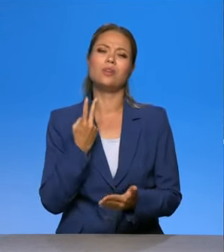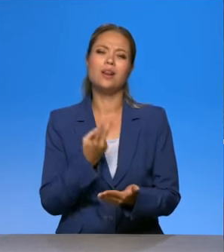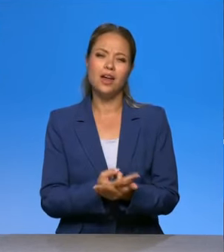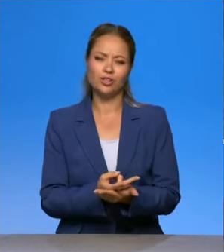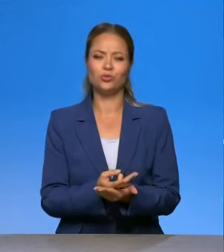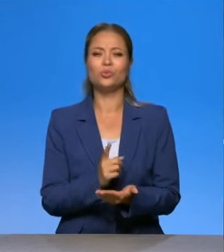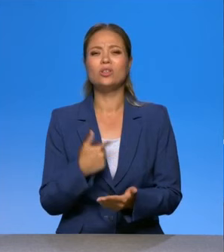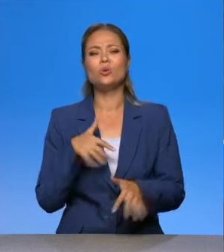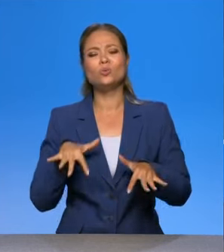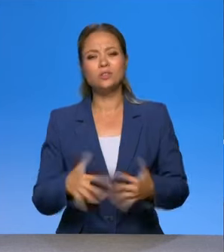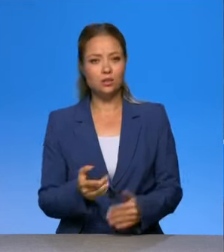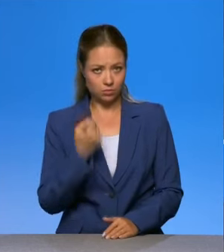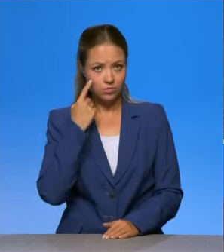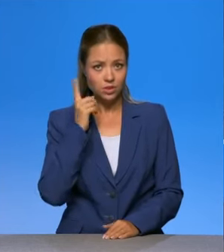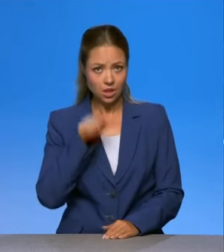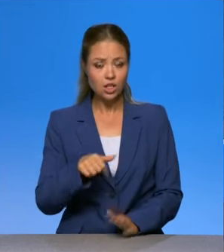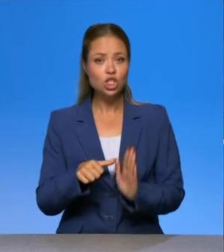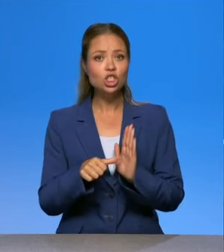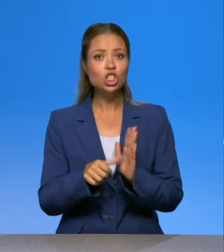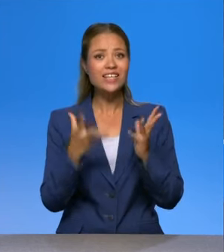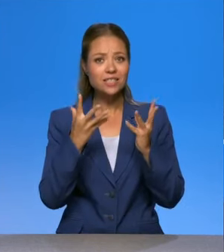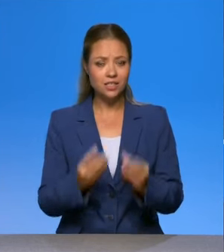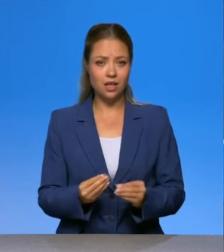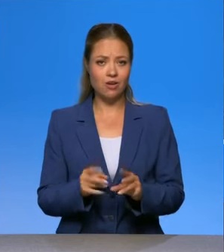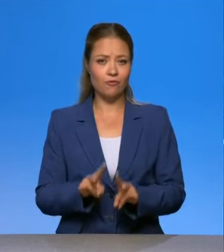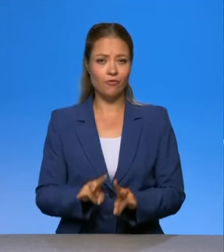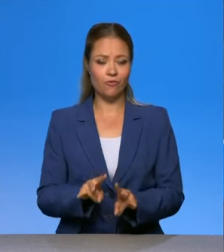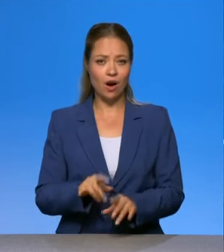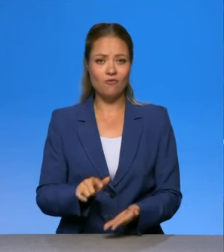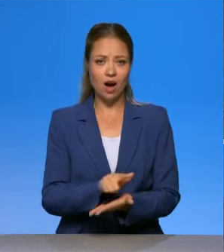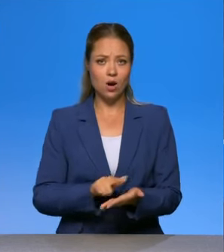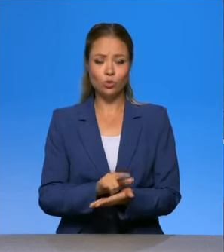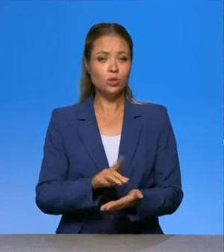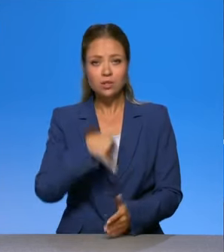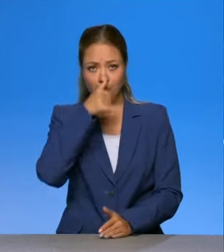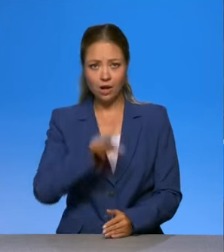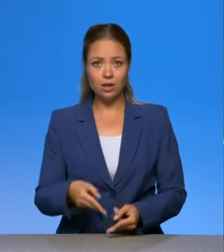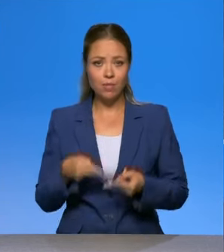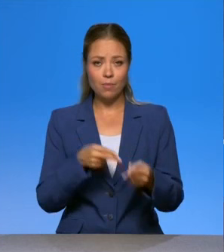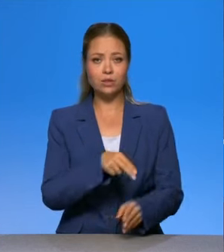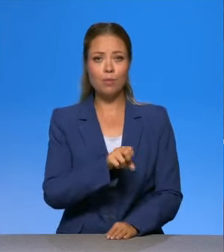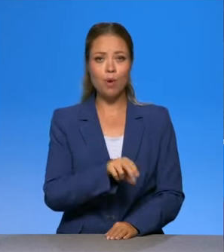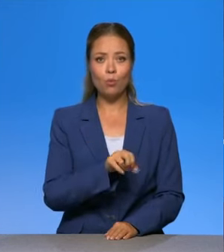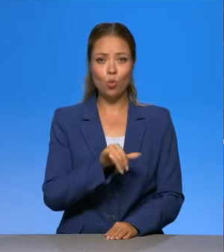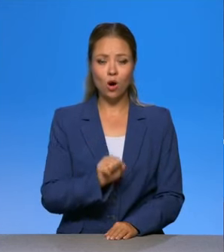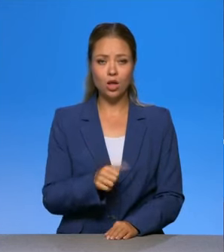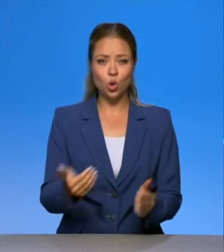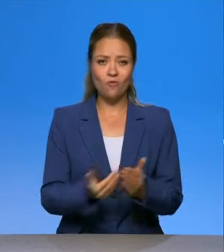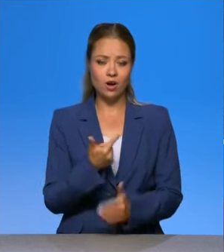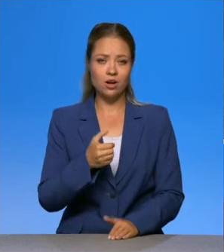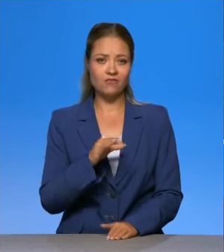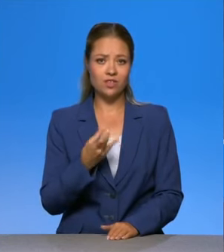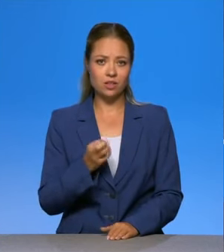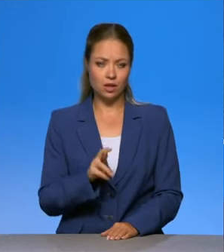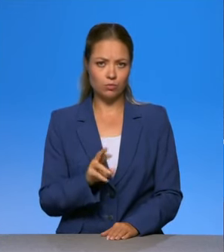добирался... Вы знаете, что мы 6 дней добирались, стояли в аэропортах, не могли попасть в Папуа Новую Гвинею. Знали об этом? Нет, почему? Ну, вот Миклуха Маклай...